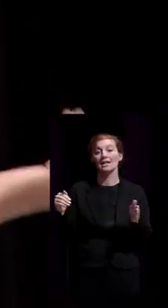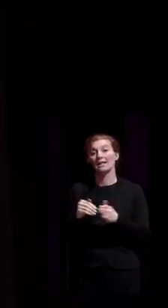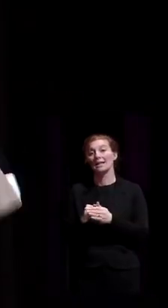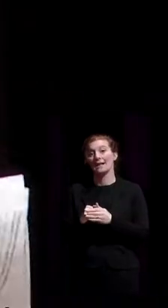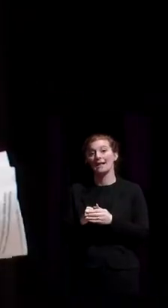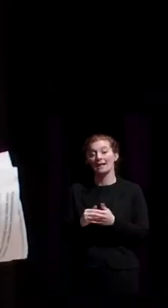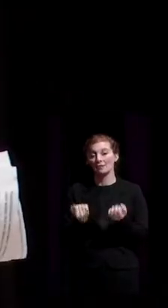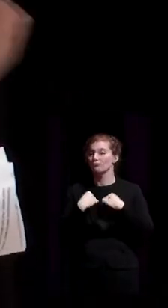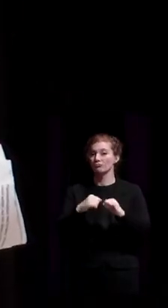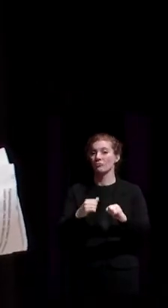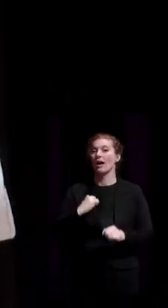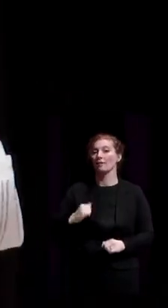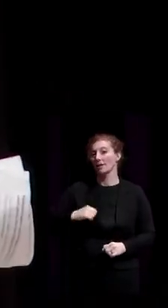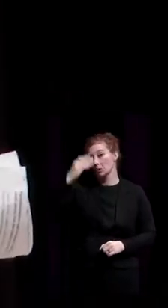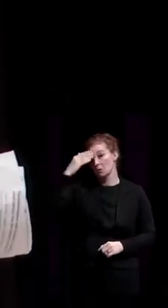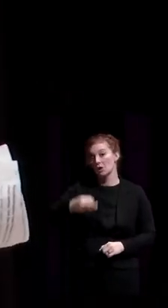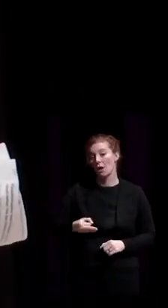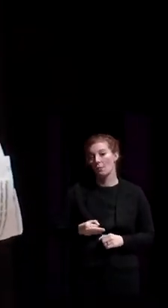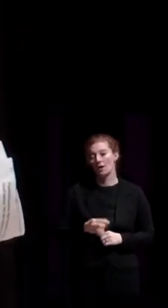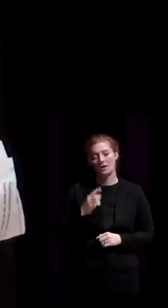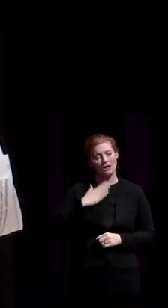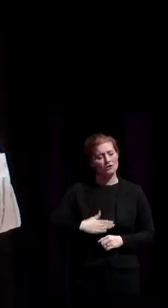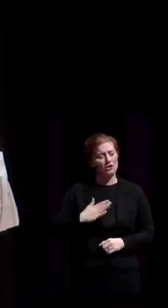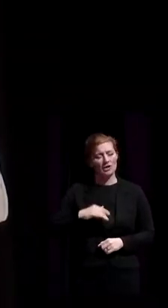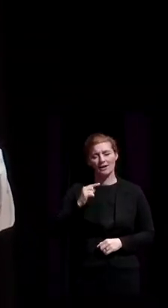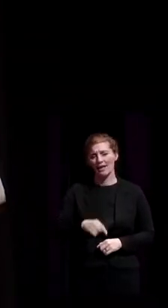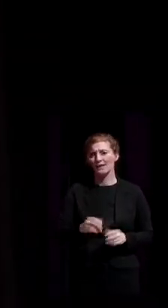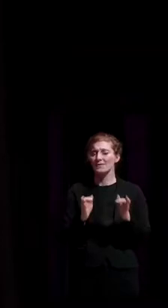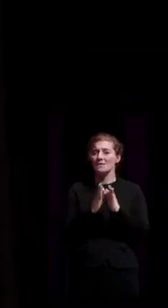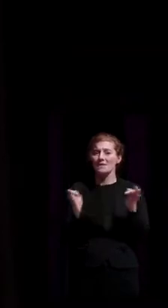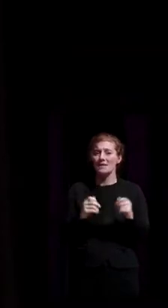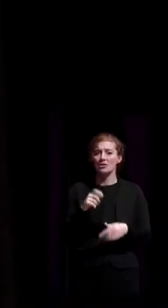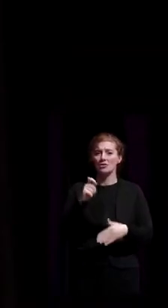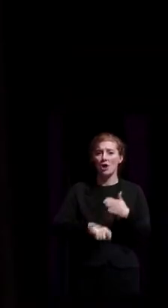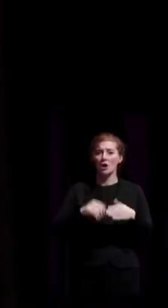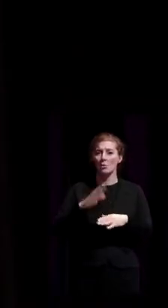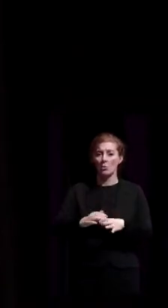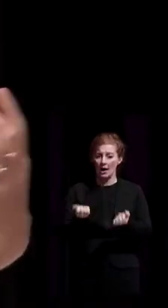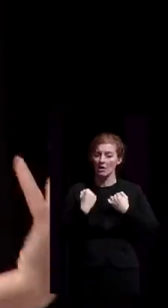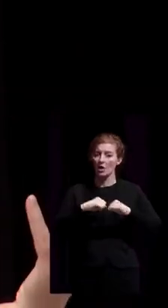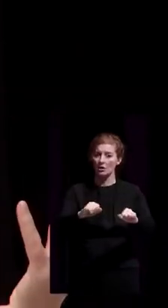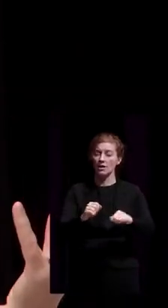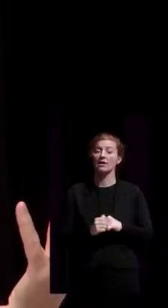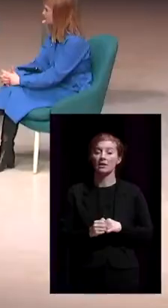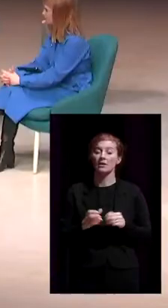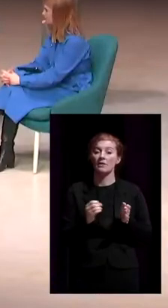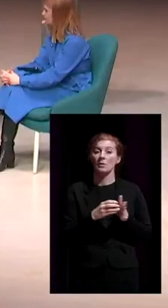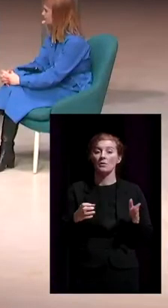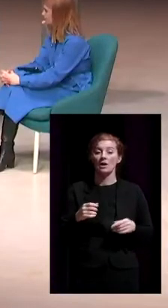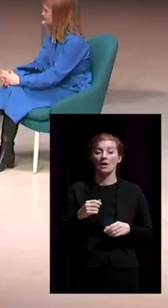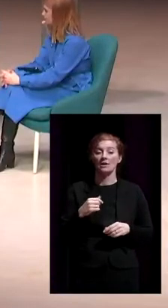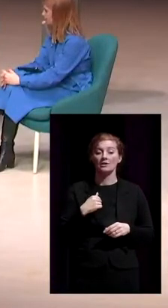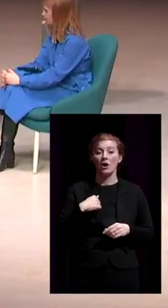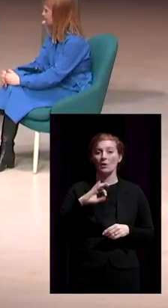Så jag tycker att det är en väldigt fin start på denna rörelse, och det var därför Stefan och jag var så angelägna om att vi skulle